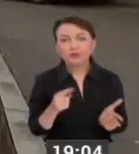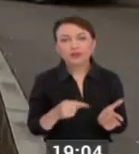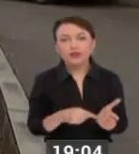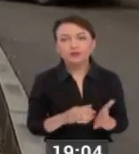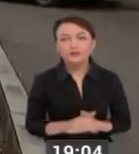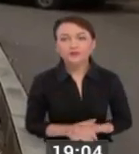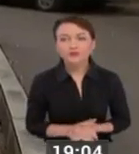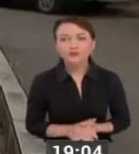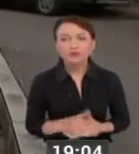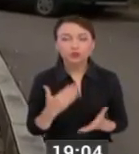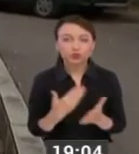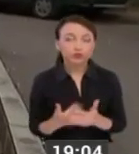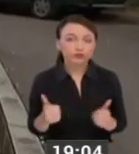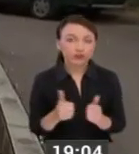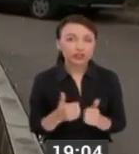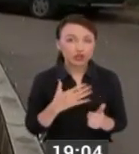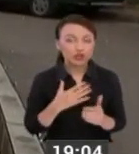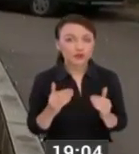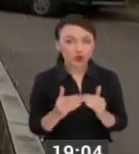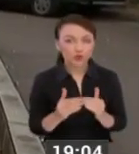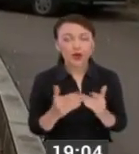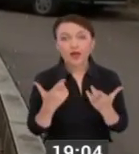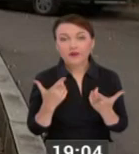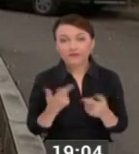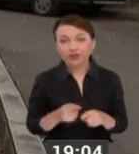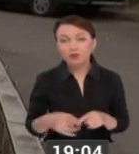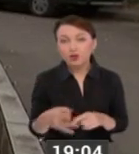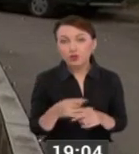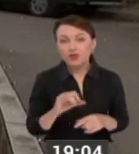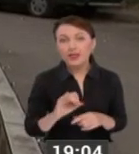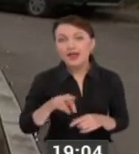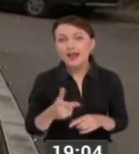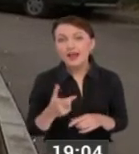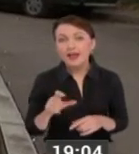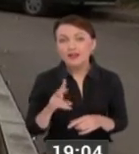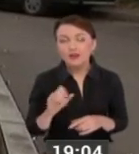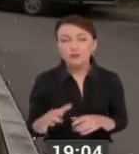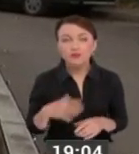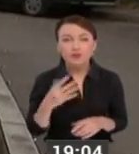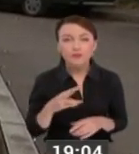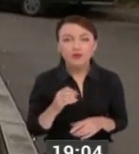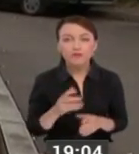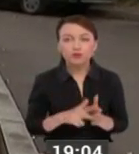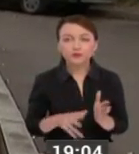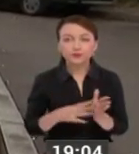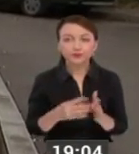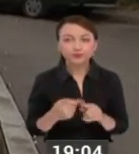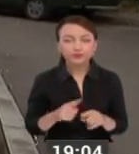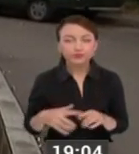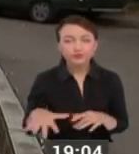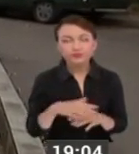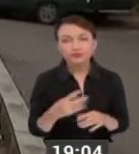питанням. Ну, от возле нашого дому, в цьому районі, де от Ільянка, бивша Мельника, 89, ну, коротше говоря, от ці от